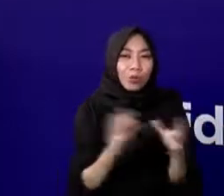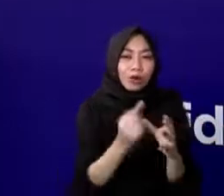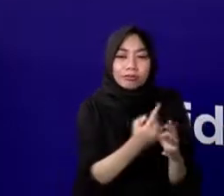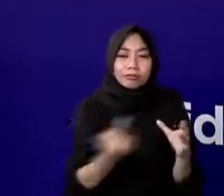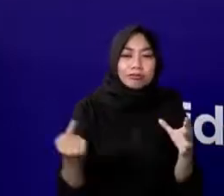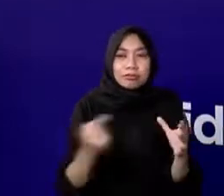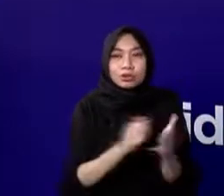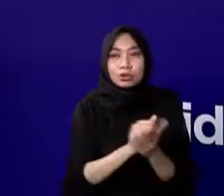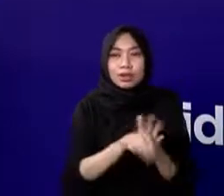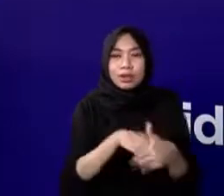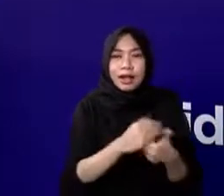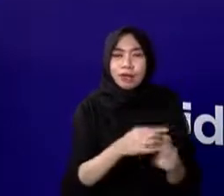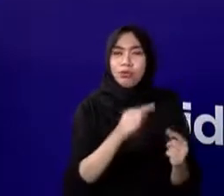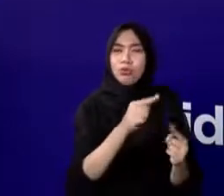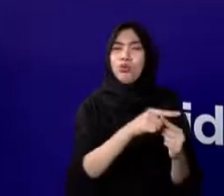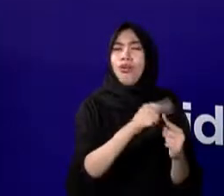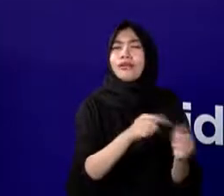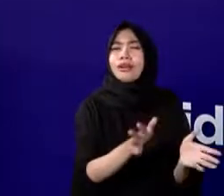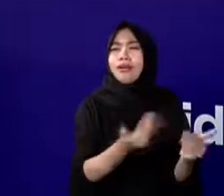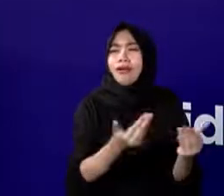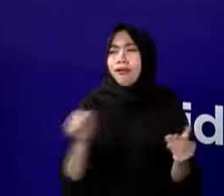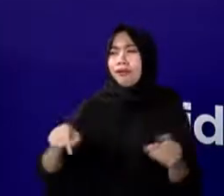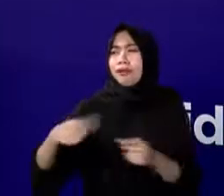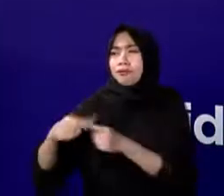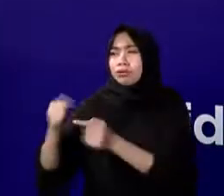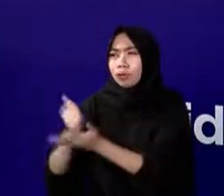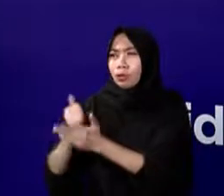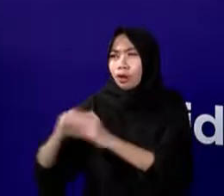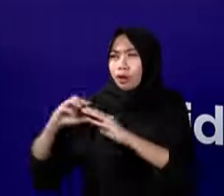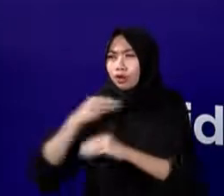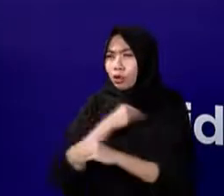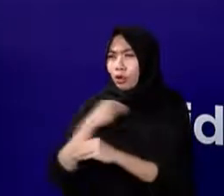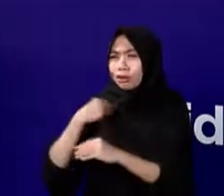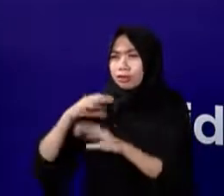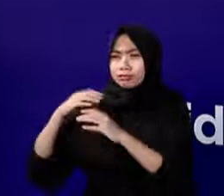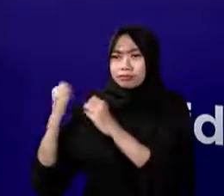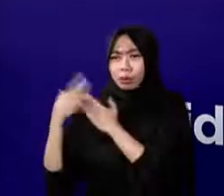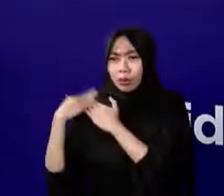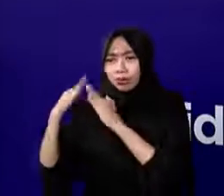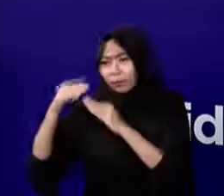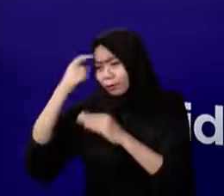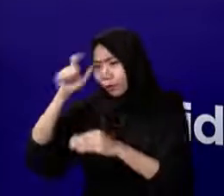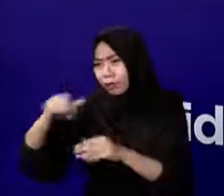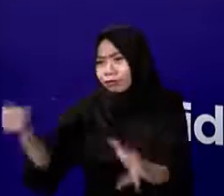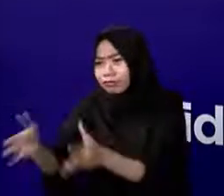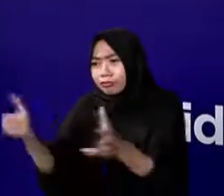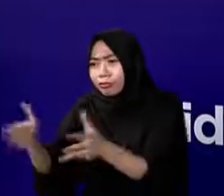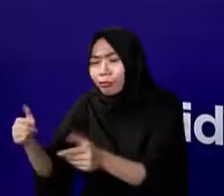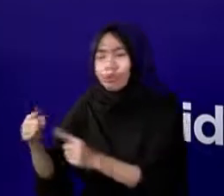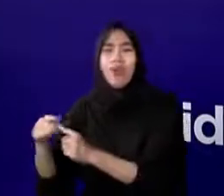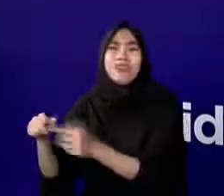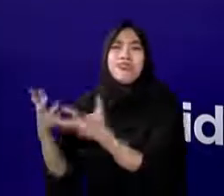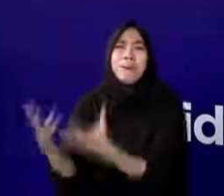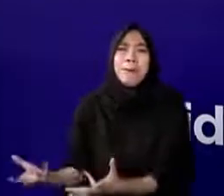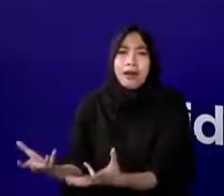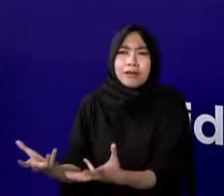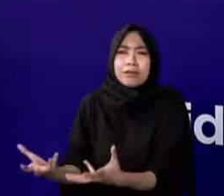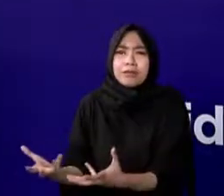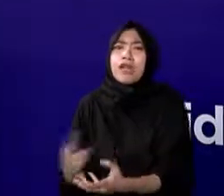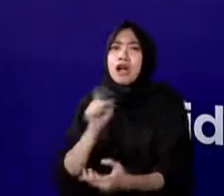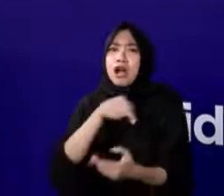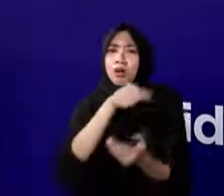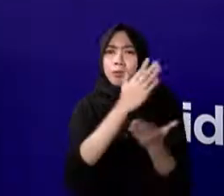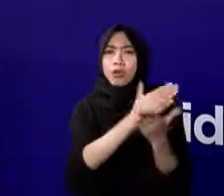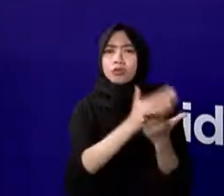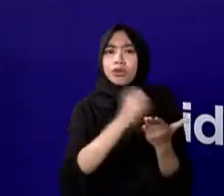serta mencuci tangan belum sebanding dengan beratnya perjuangan para dokter dan tenaga kesehatan yang merawat pasien di rumah sakit. Mereka yang